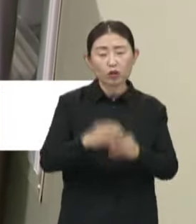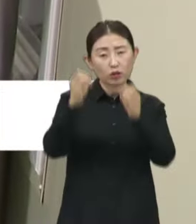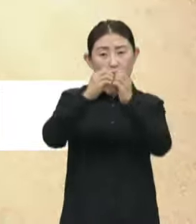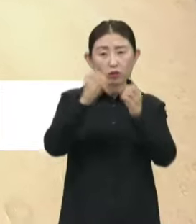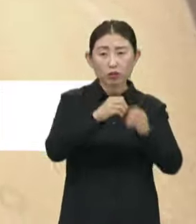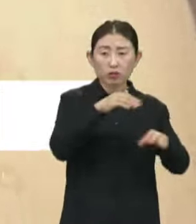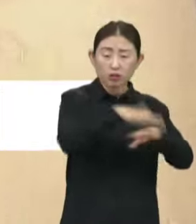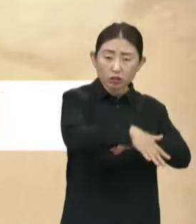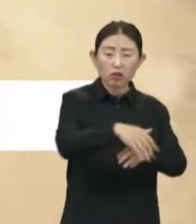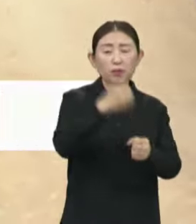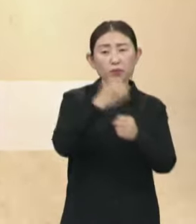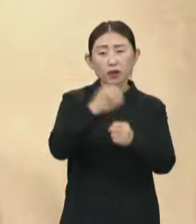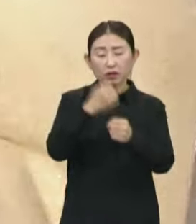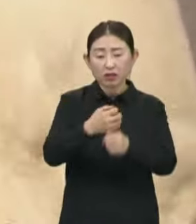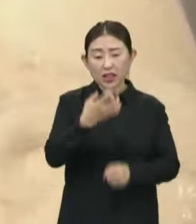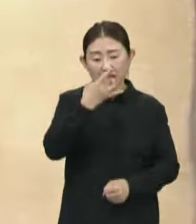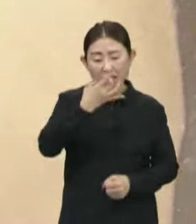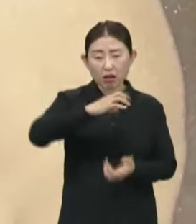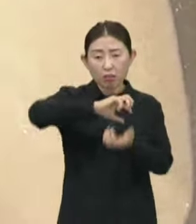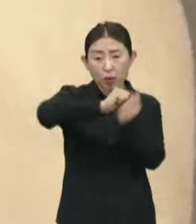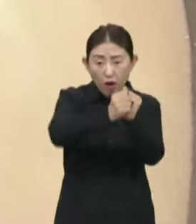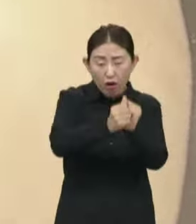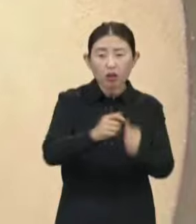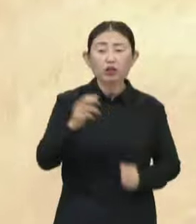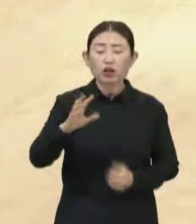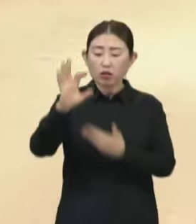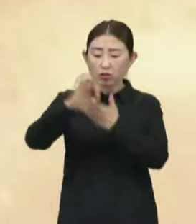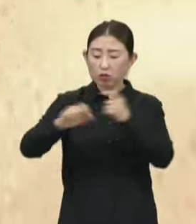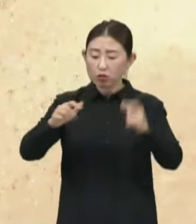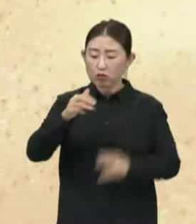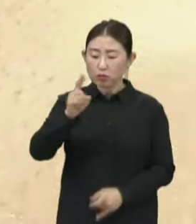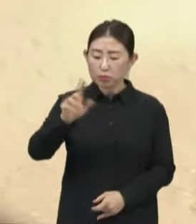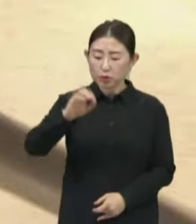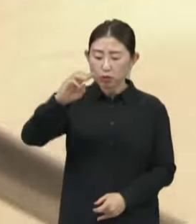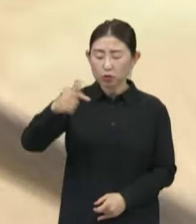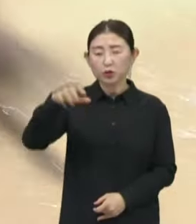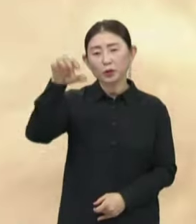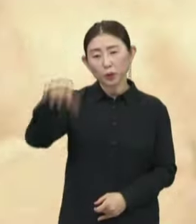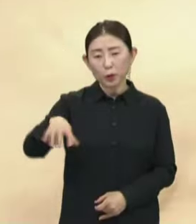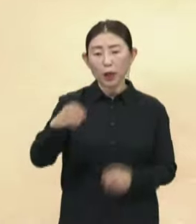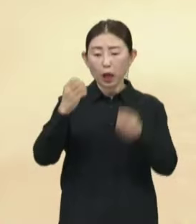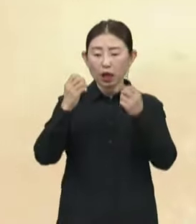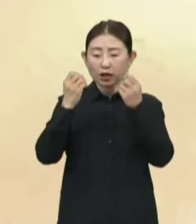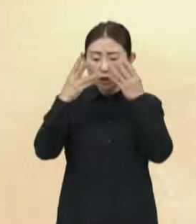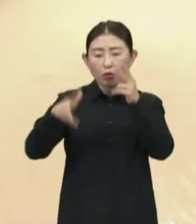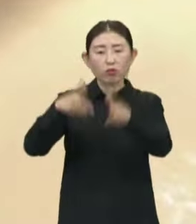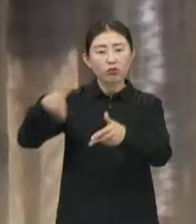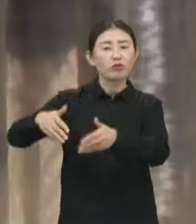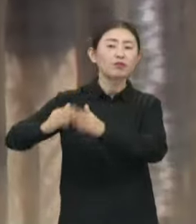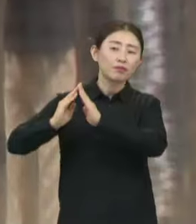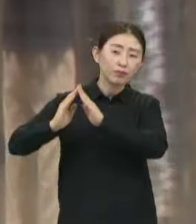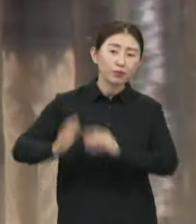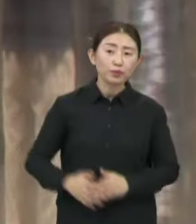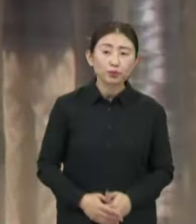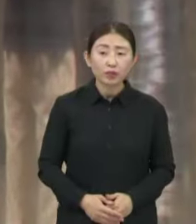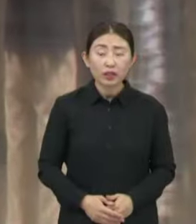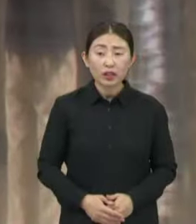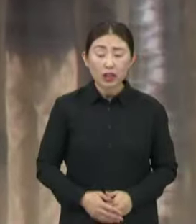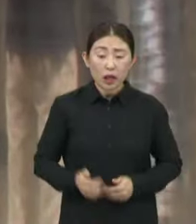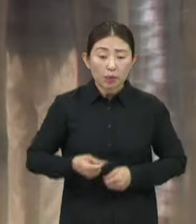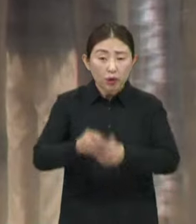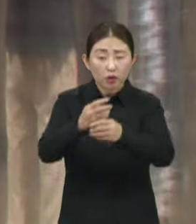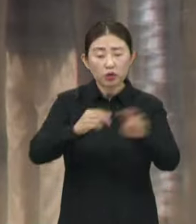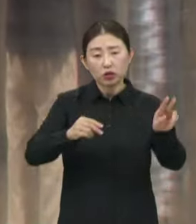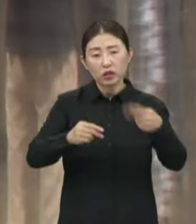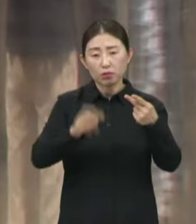만들어 온 한 막걸리 업체는 서구 평촌동에 공장을 신축해 새 둥지를 틀었습니다. 200평 규모로